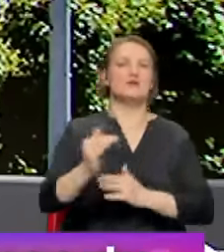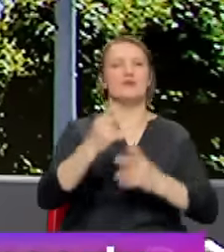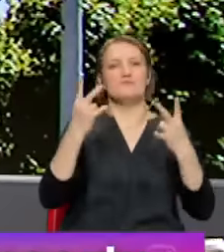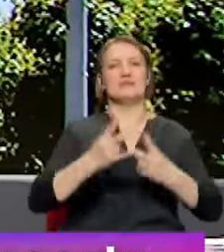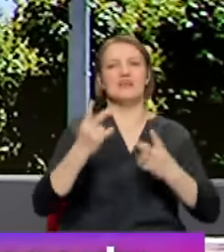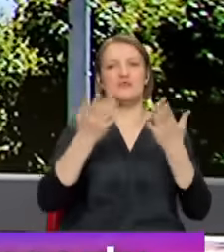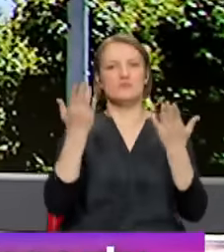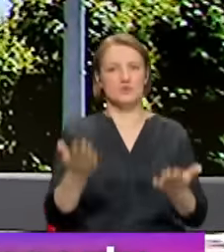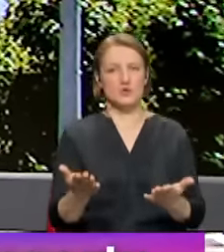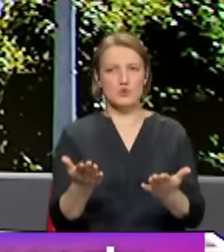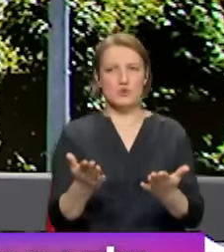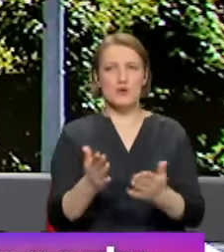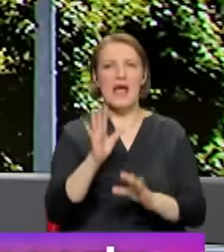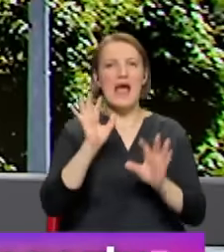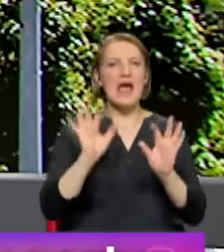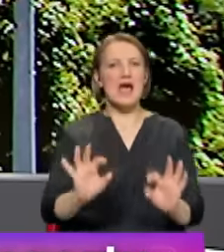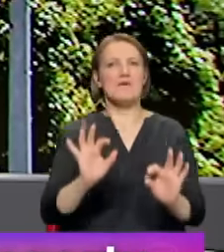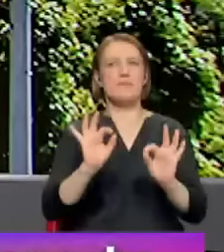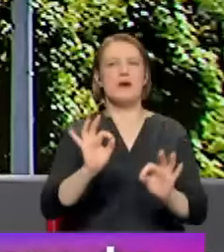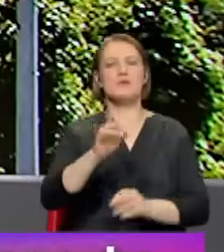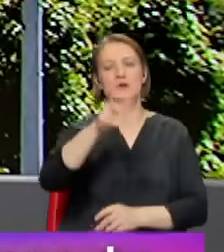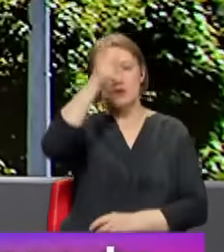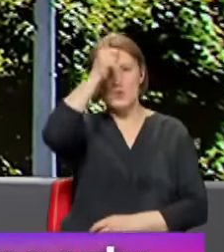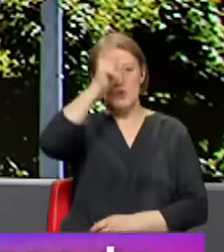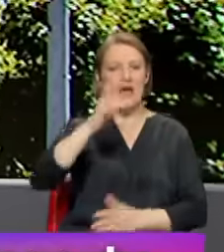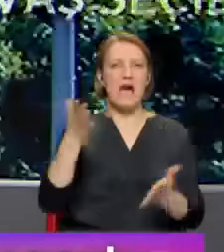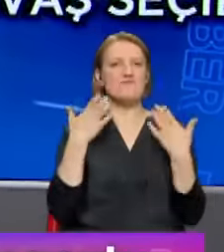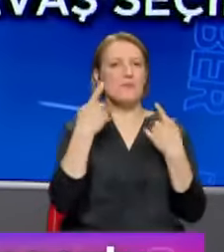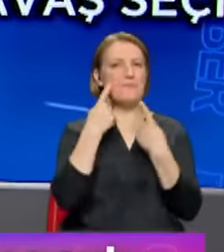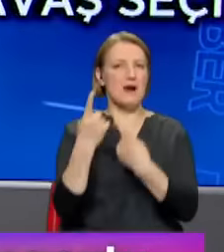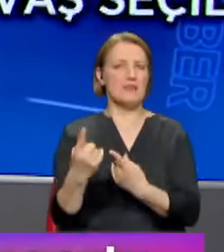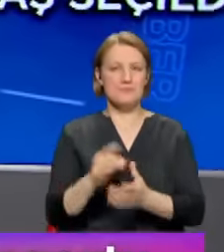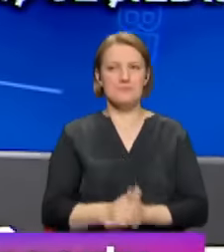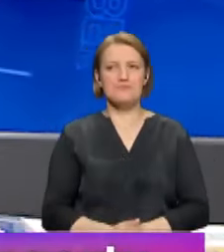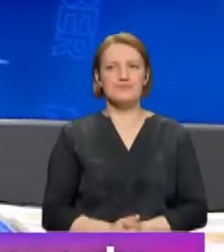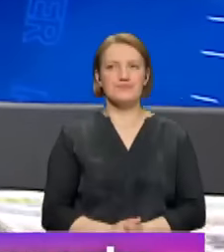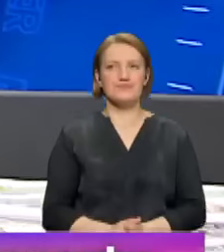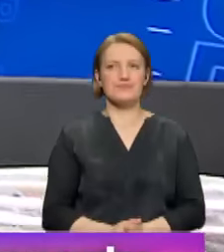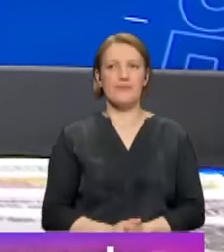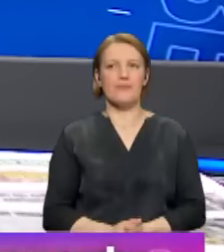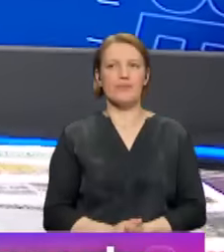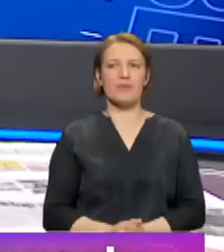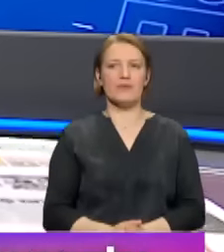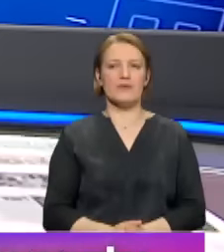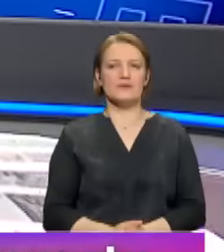mesaj buydu. Hemen bir yurt havaya bakalım, memleket havasına bakalım, devam edelim.